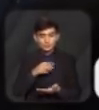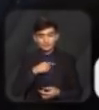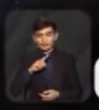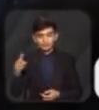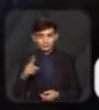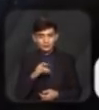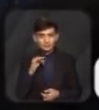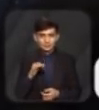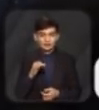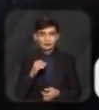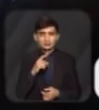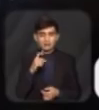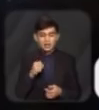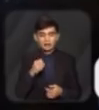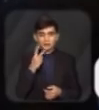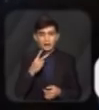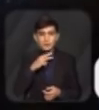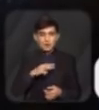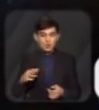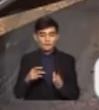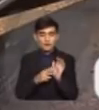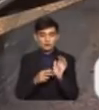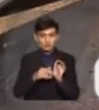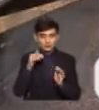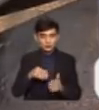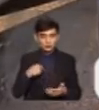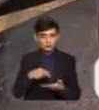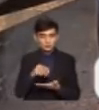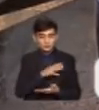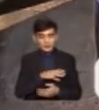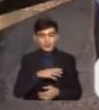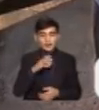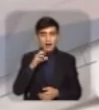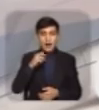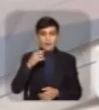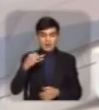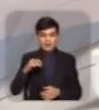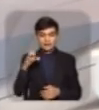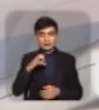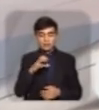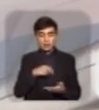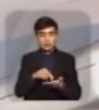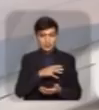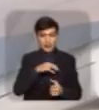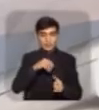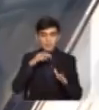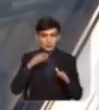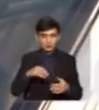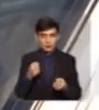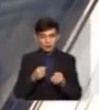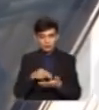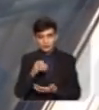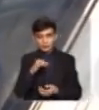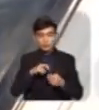съездил, там купил за, получается, 2 миллиона 800. Аблай Аргынбай в сентябре купил машину в Армении. Перед покупкой убедился,